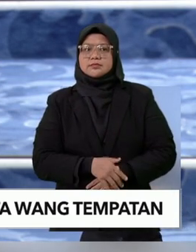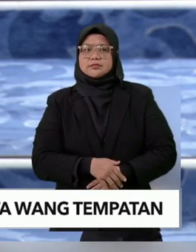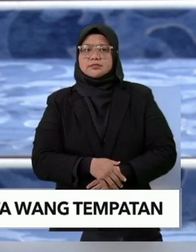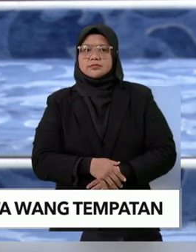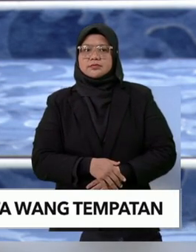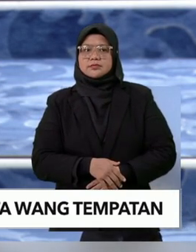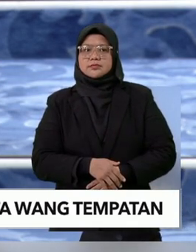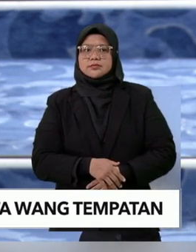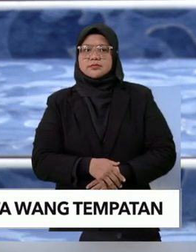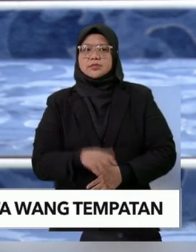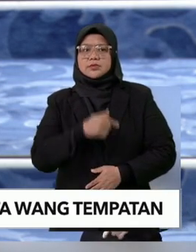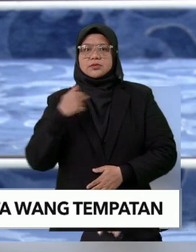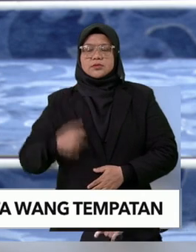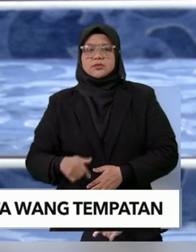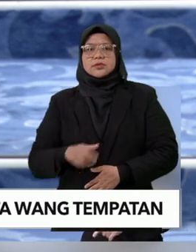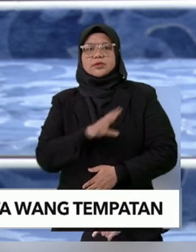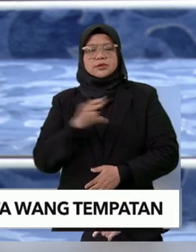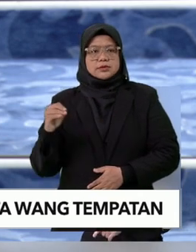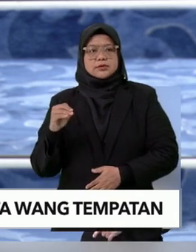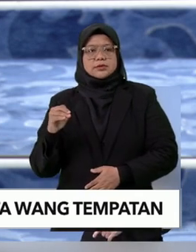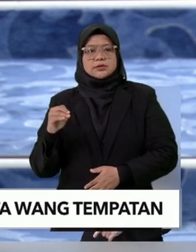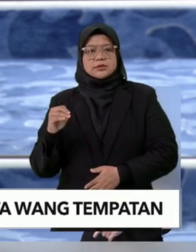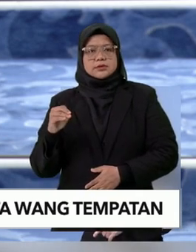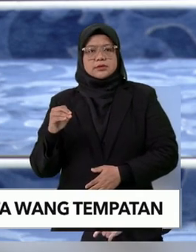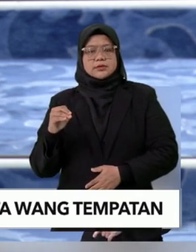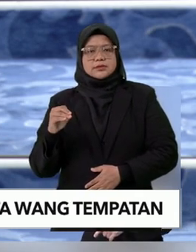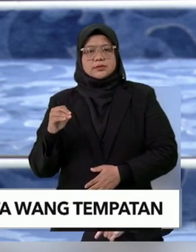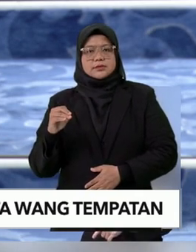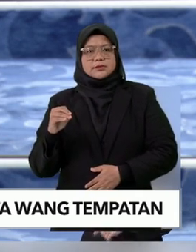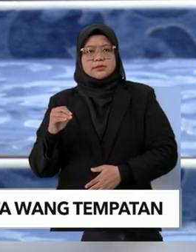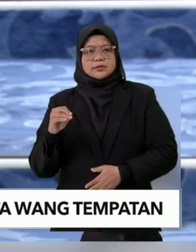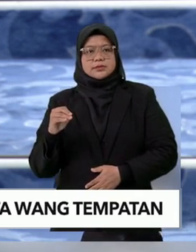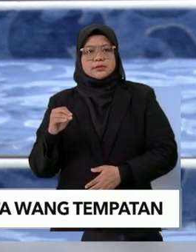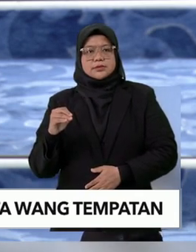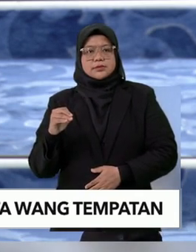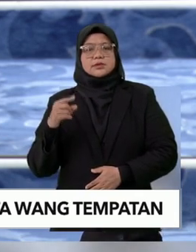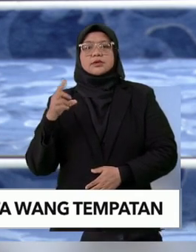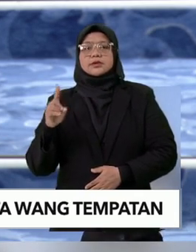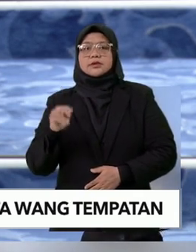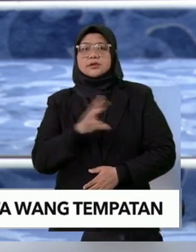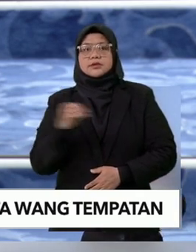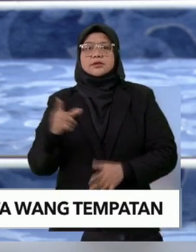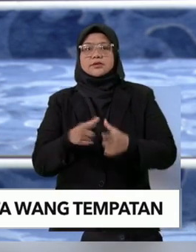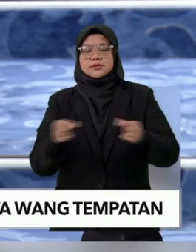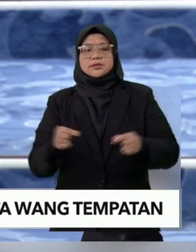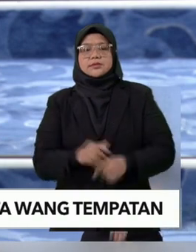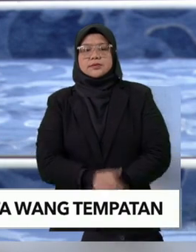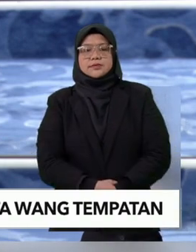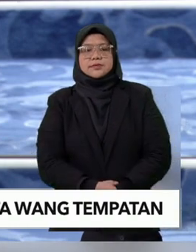Yan R MB negara China dan Yen di